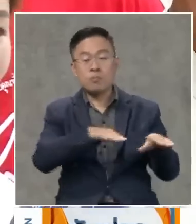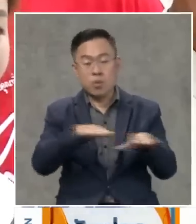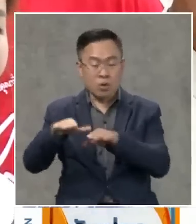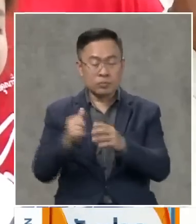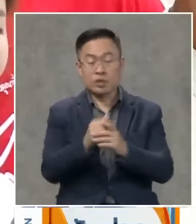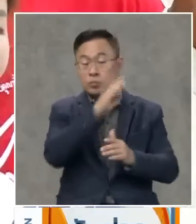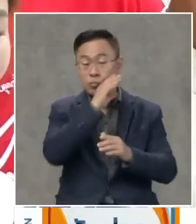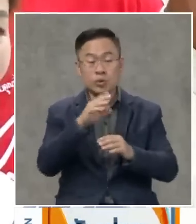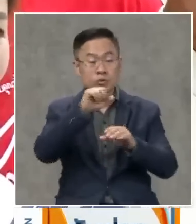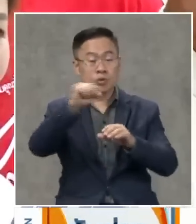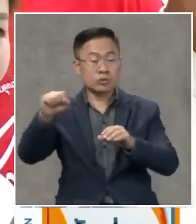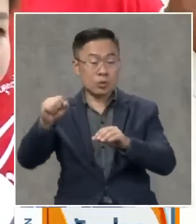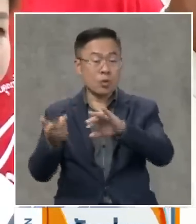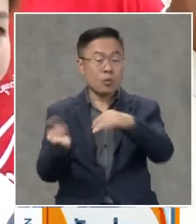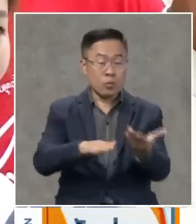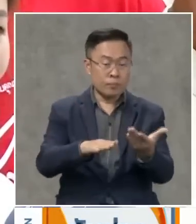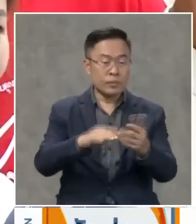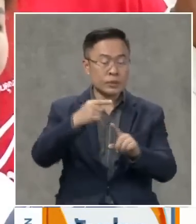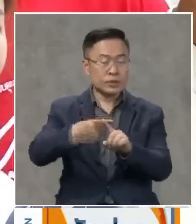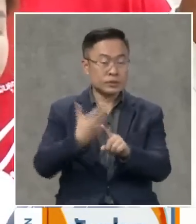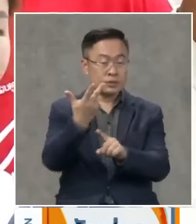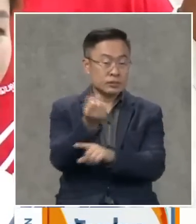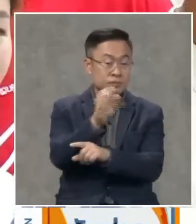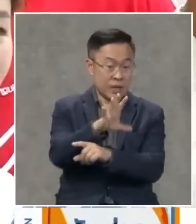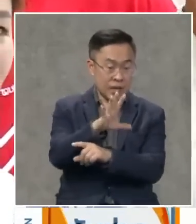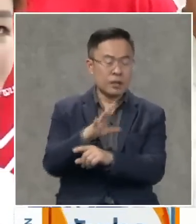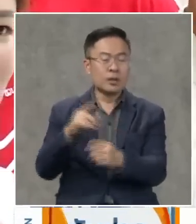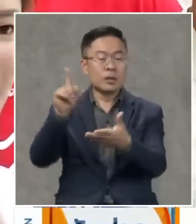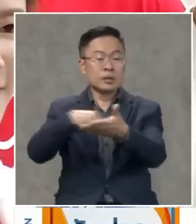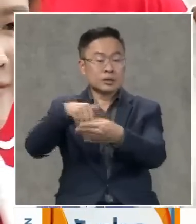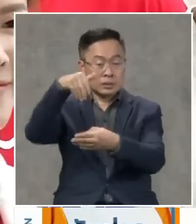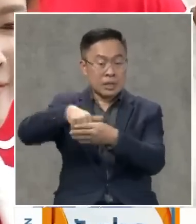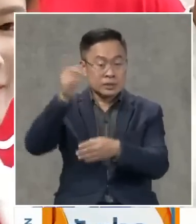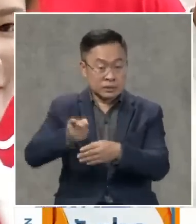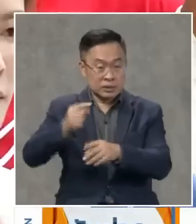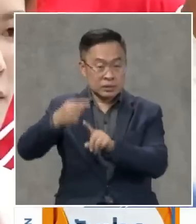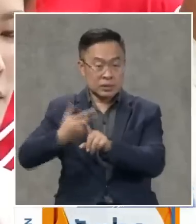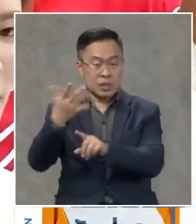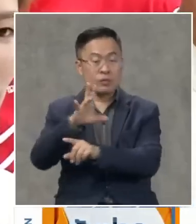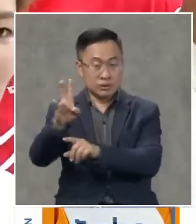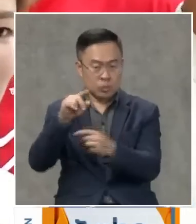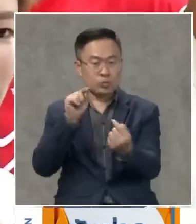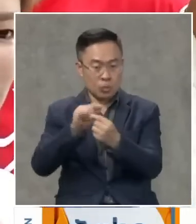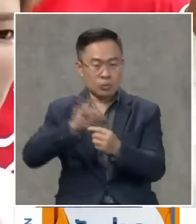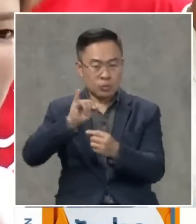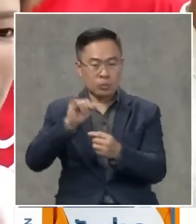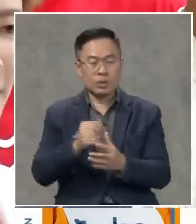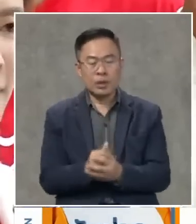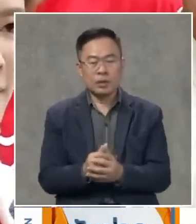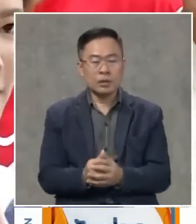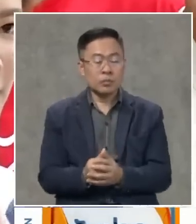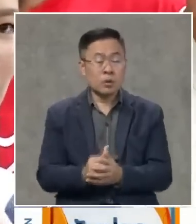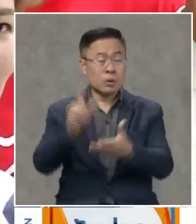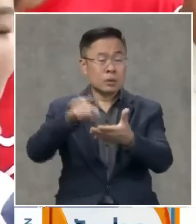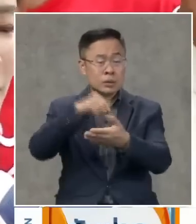หลังจากยุบสภาแล้วเนี่ยในการรณรงค์หาเสียงเลือกตั้งเราก็เพิ่มความเข้มข้นมากขึ้นนะครับก็หลังจากยุบสภาก็เข้าสู่ระบบ